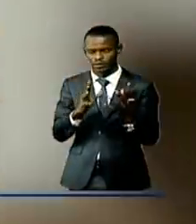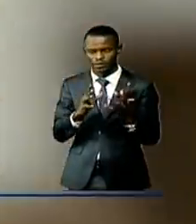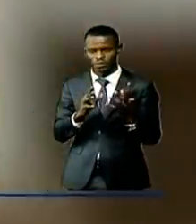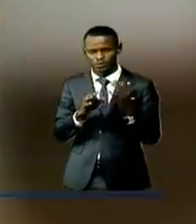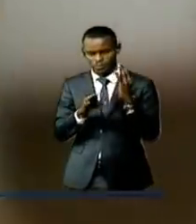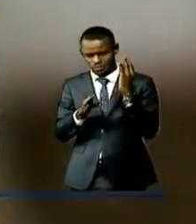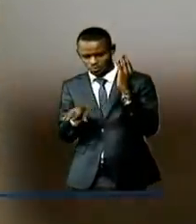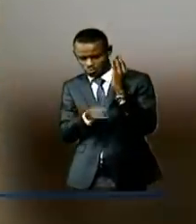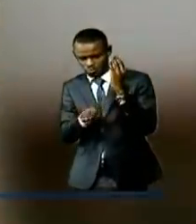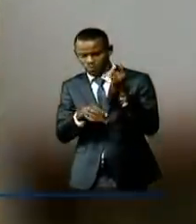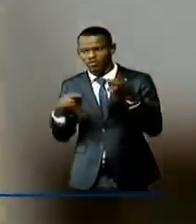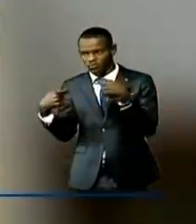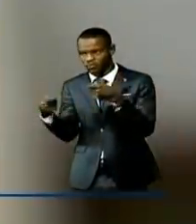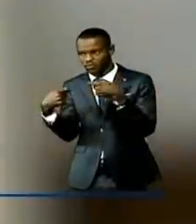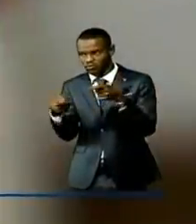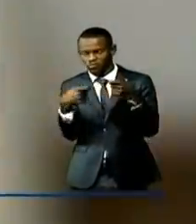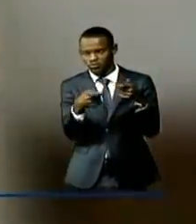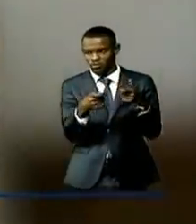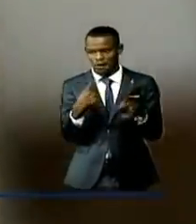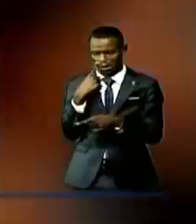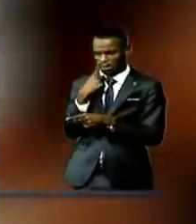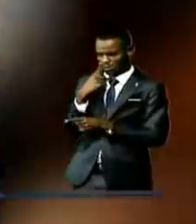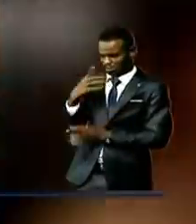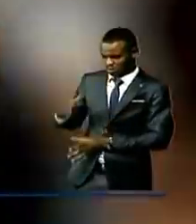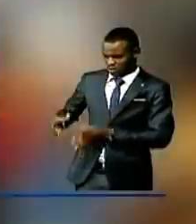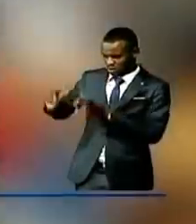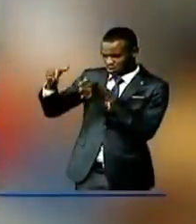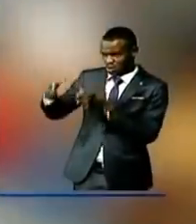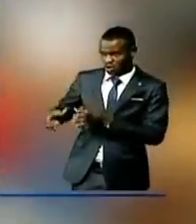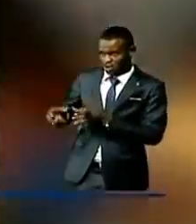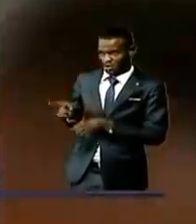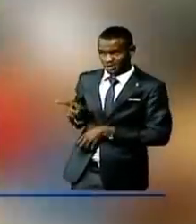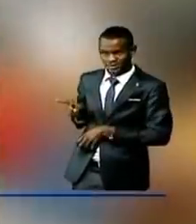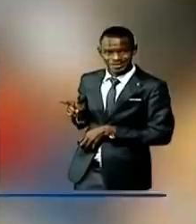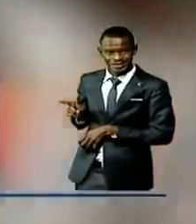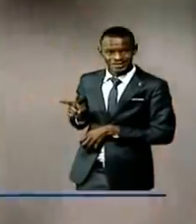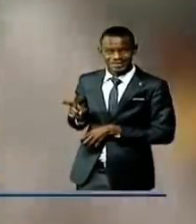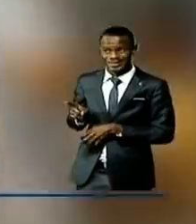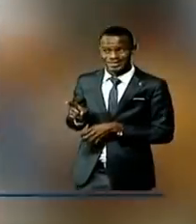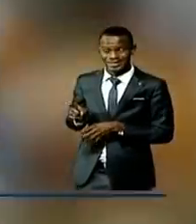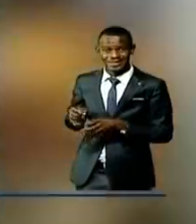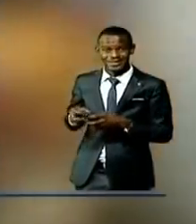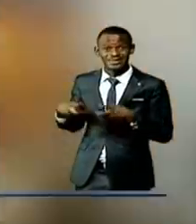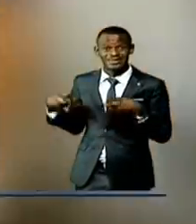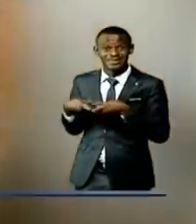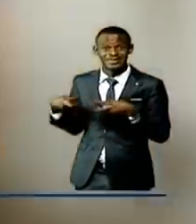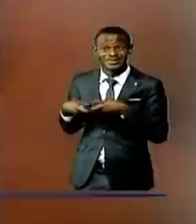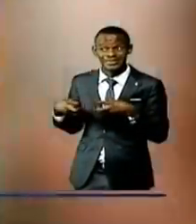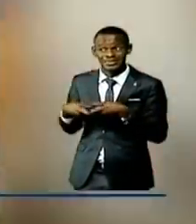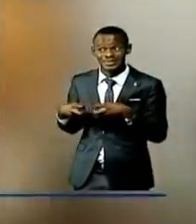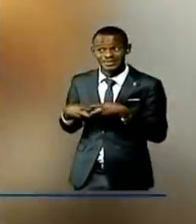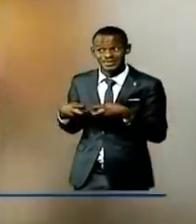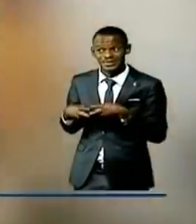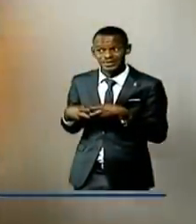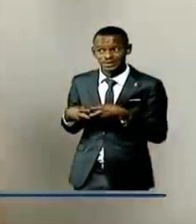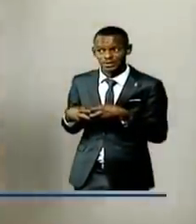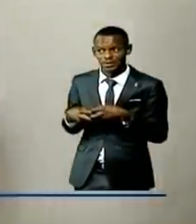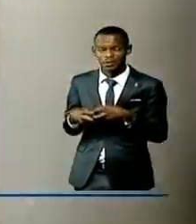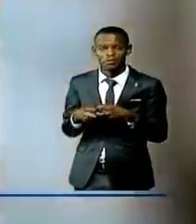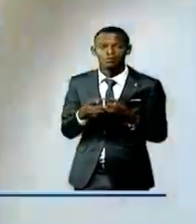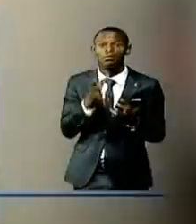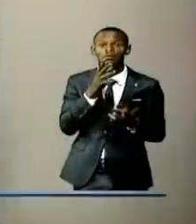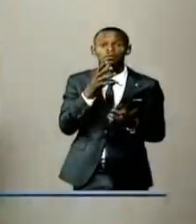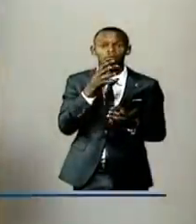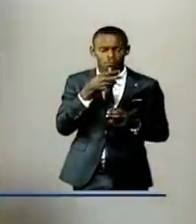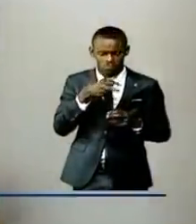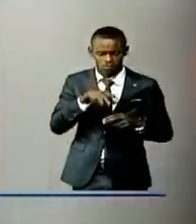grave encore qui donne la chair de poule, cette proximité avec le transformateur. Ces deux femmes